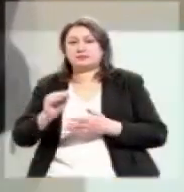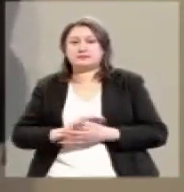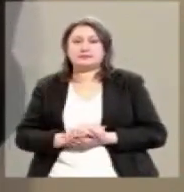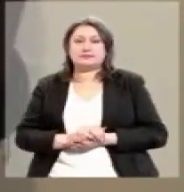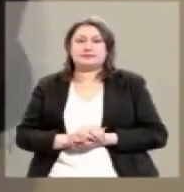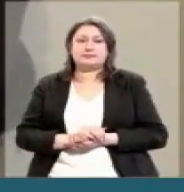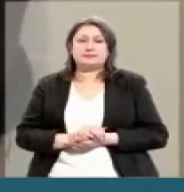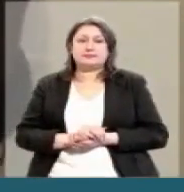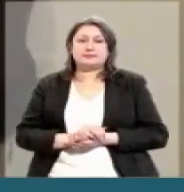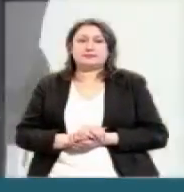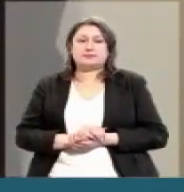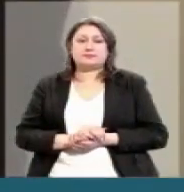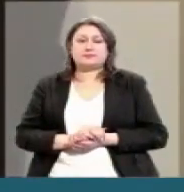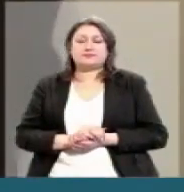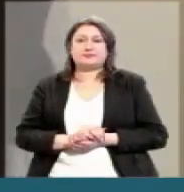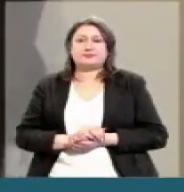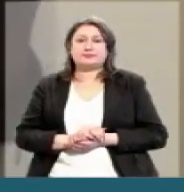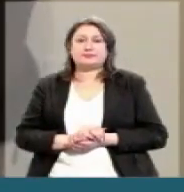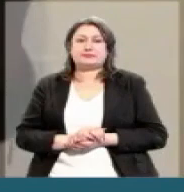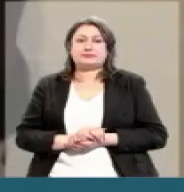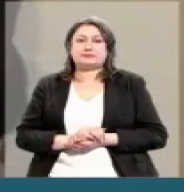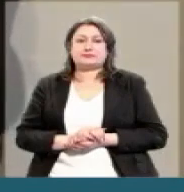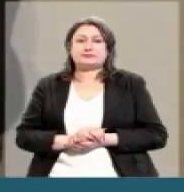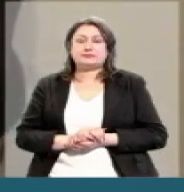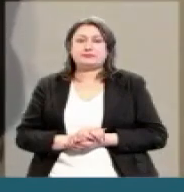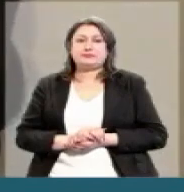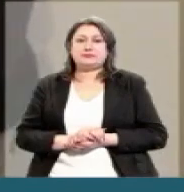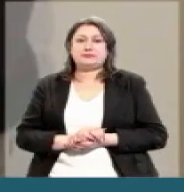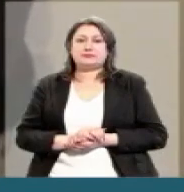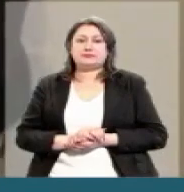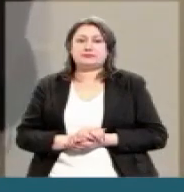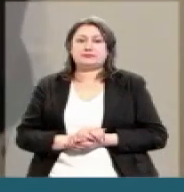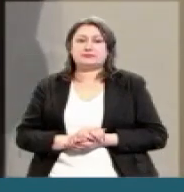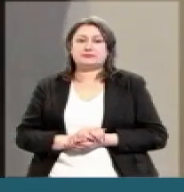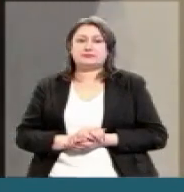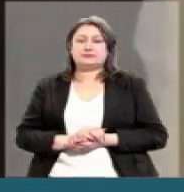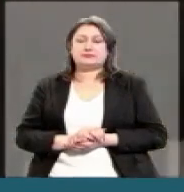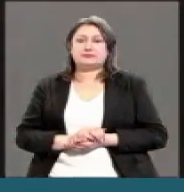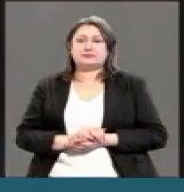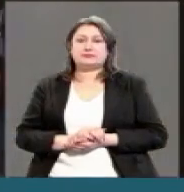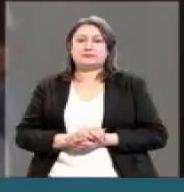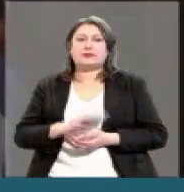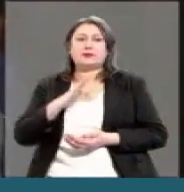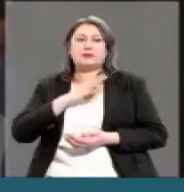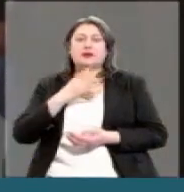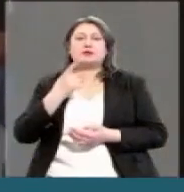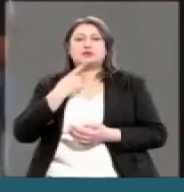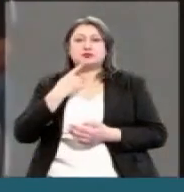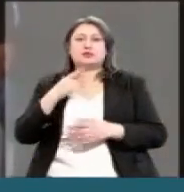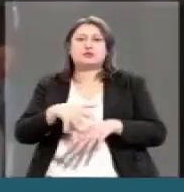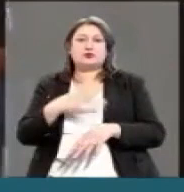бастағаннан одан аяғынан жету керек. Иә, қиын болды. Мынау құрылыс материалының қымбаттауына байланысты және